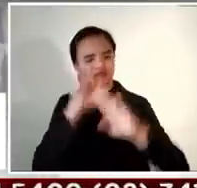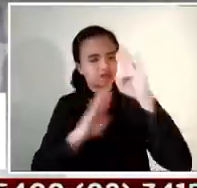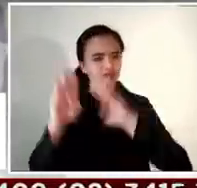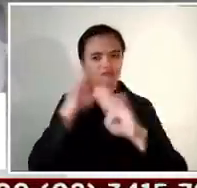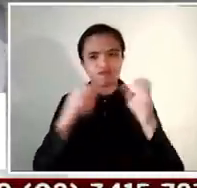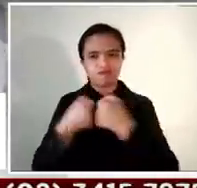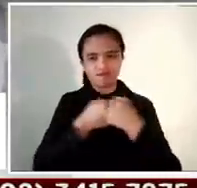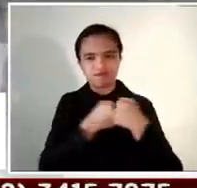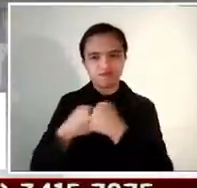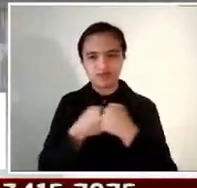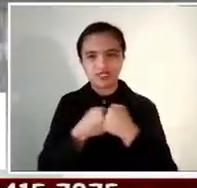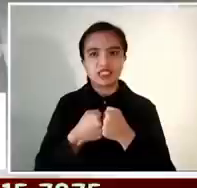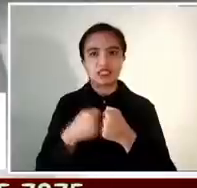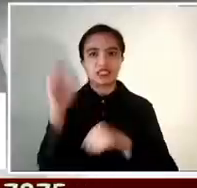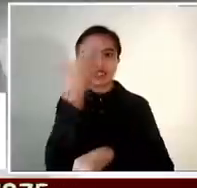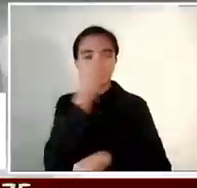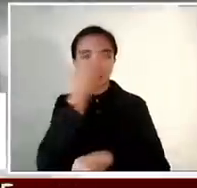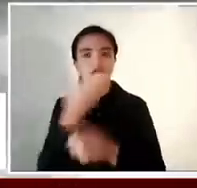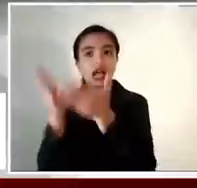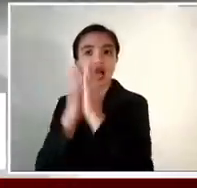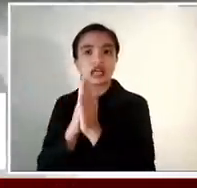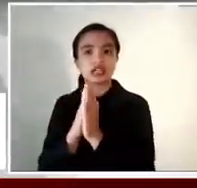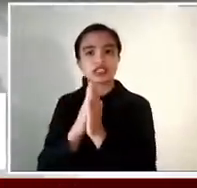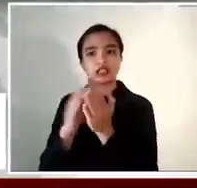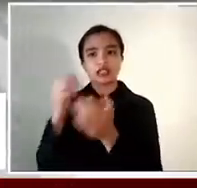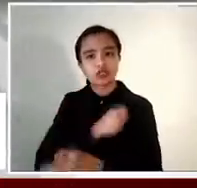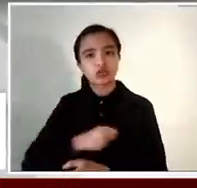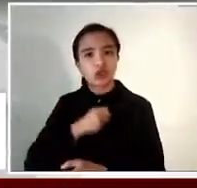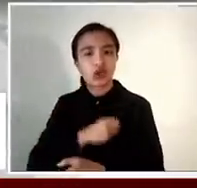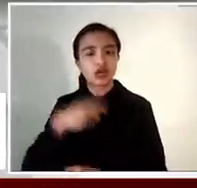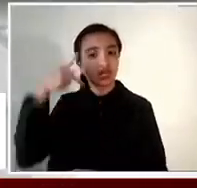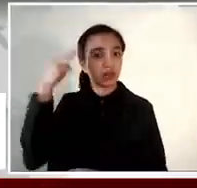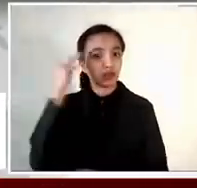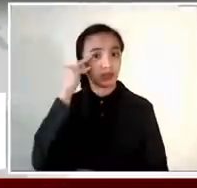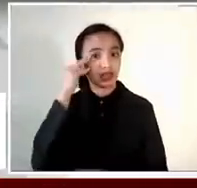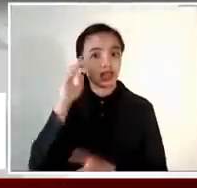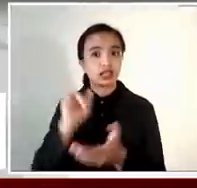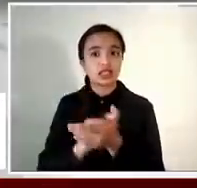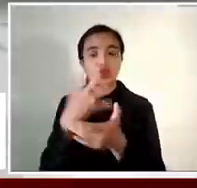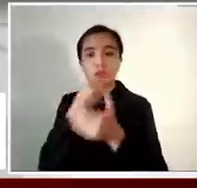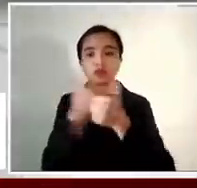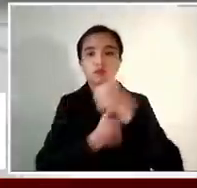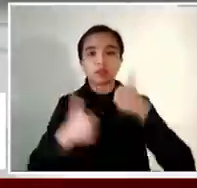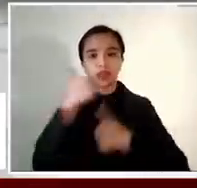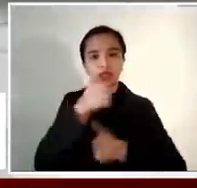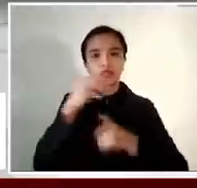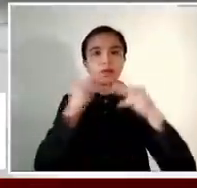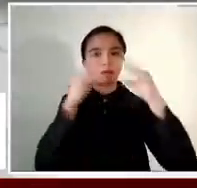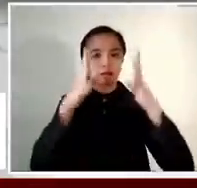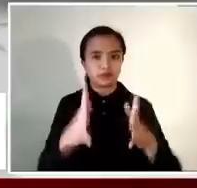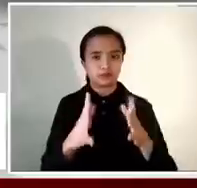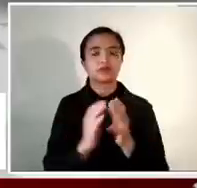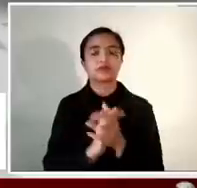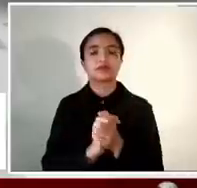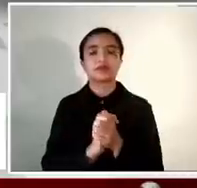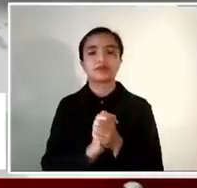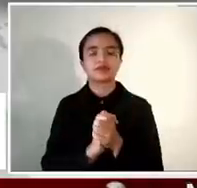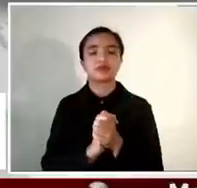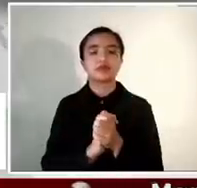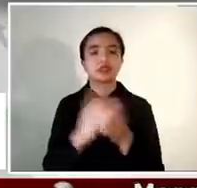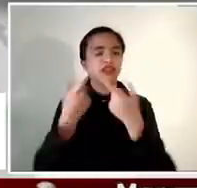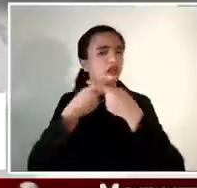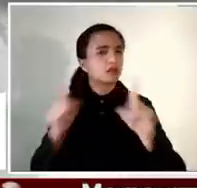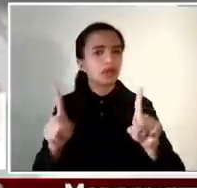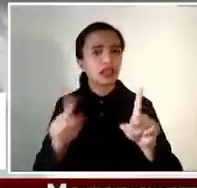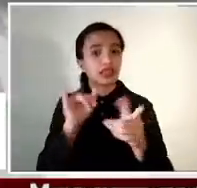Baron sa pelikula. Humingi ng paumanhin si Baron kay Ping at sa pamunuan ng mga managers sa industriya. Pero agad